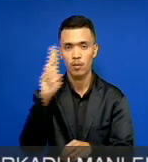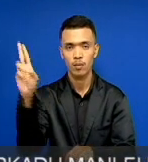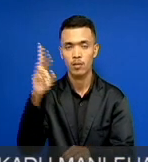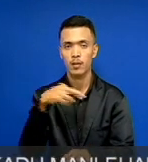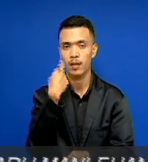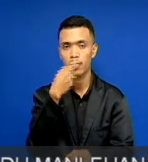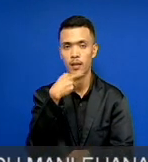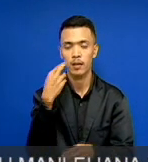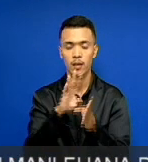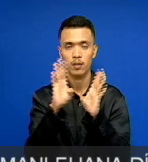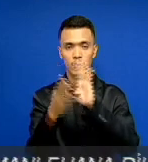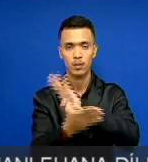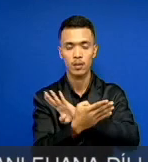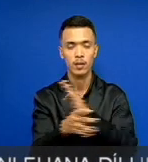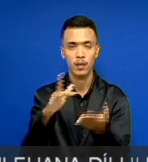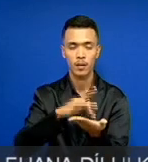orgânico.